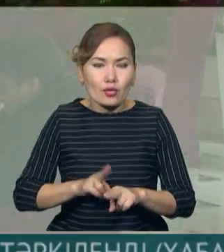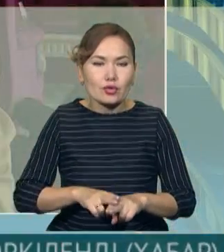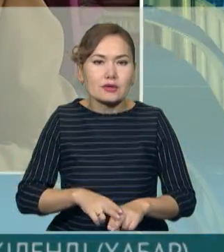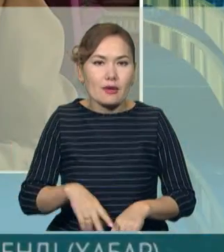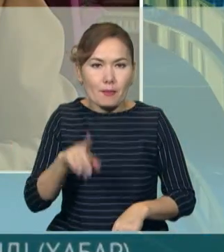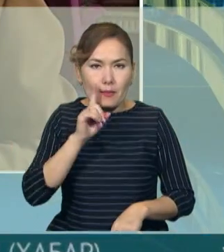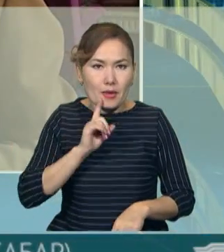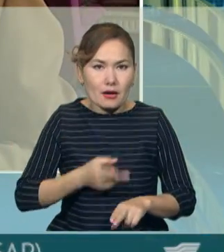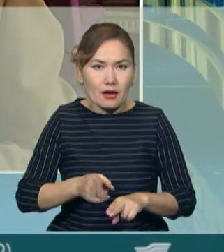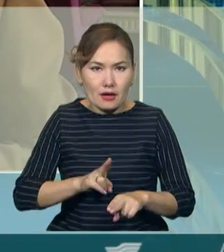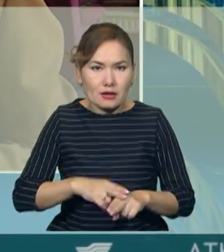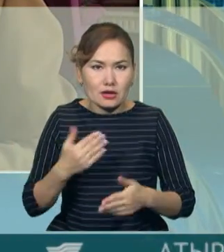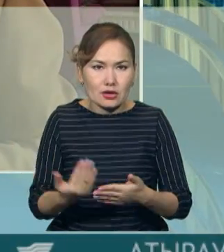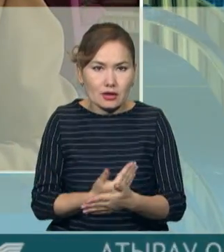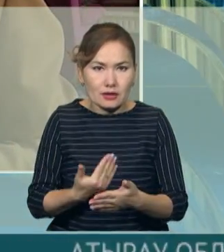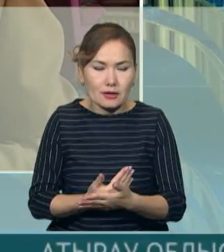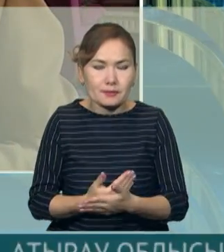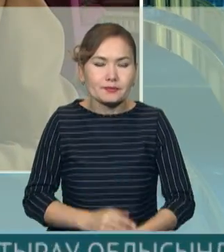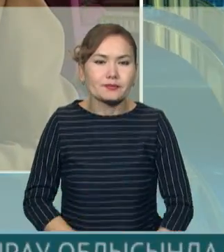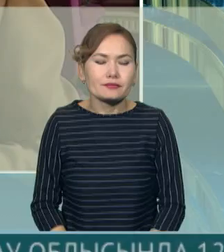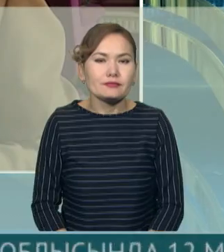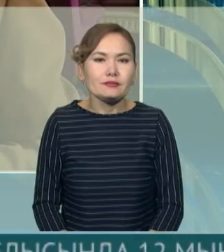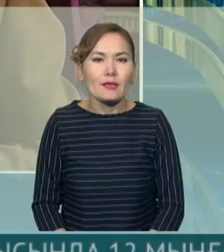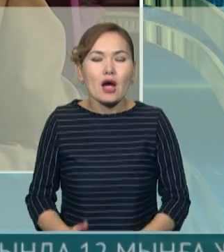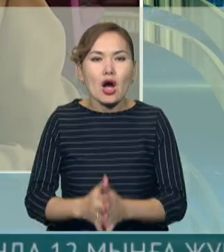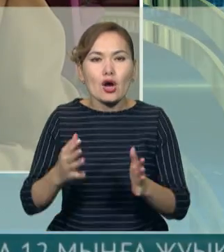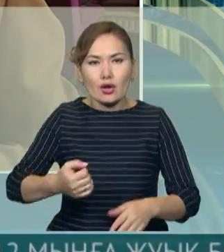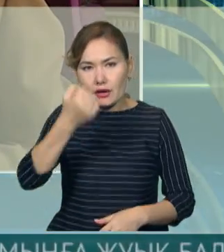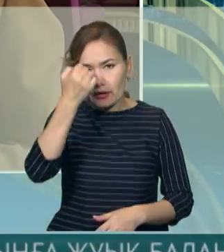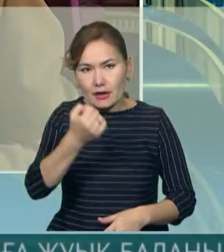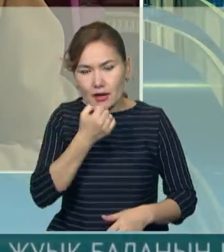Сағыныш, сөз кезегі өзіңізде. Рахмет, Меруерт, хабарымызды жалғастырамыз.